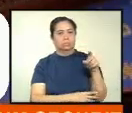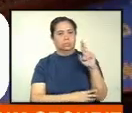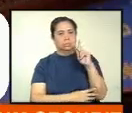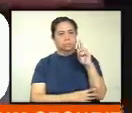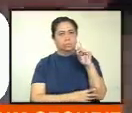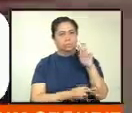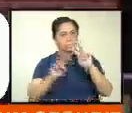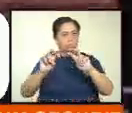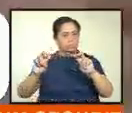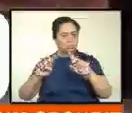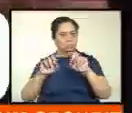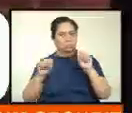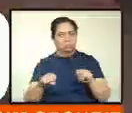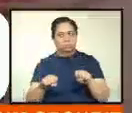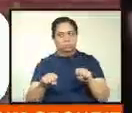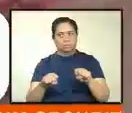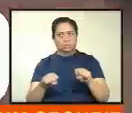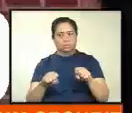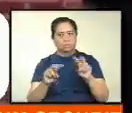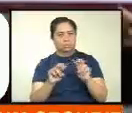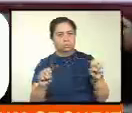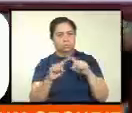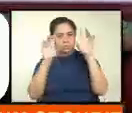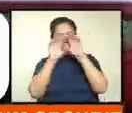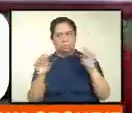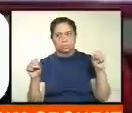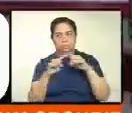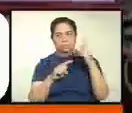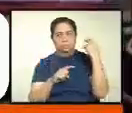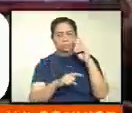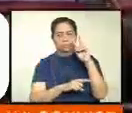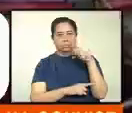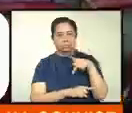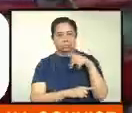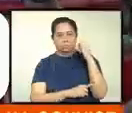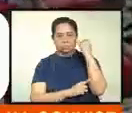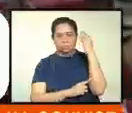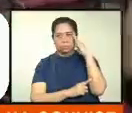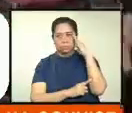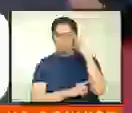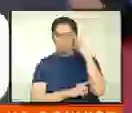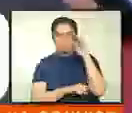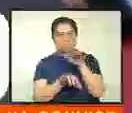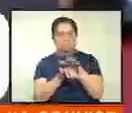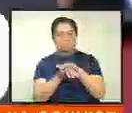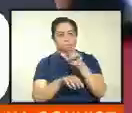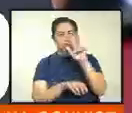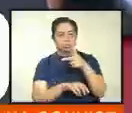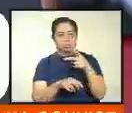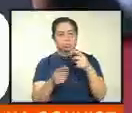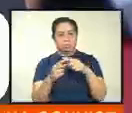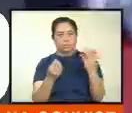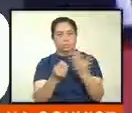Ukraine na imbestigahan ang posibleng makalaban sa pagkapangulo na si dating Vice President Joe Biden. Si Trump ang ikatlong pangulo ng Amerika